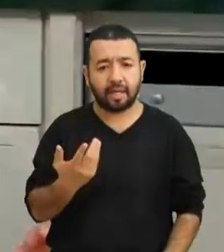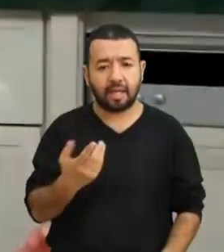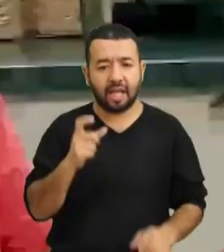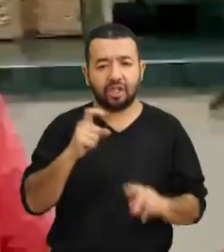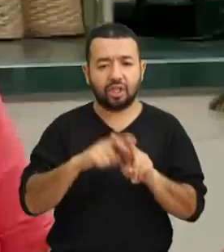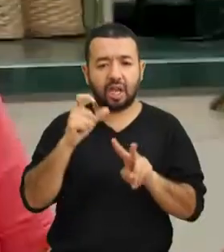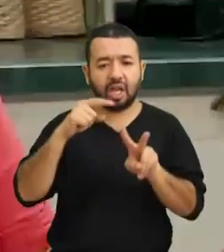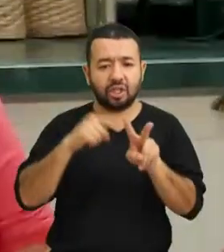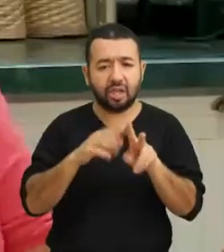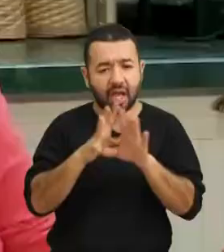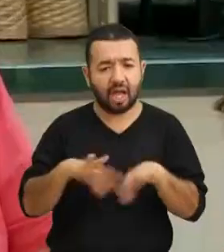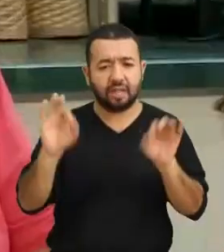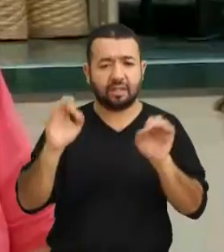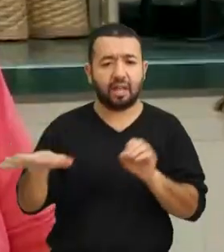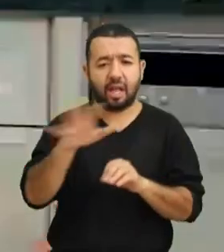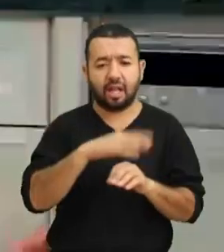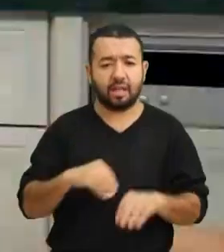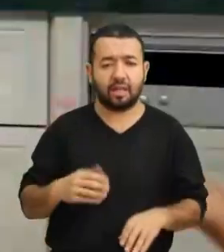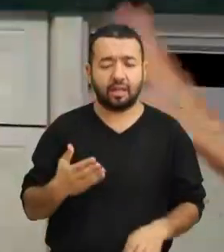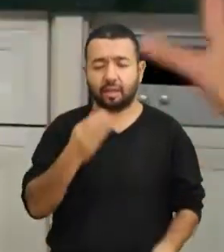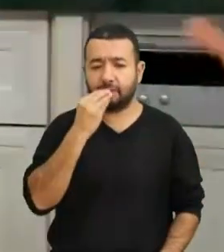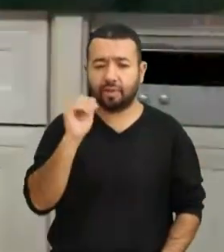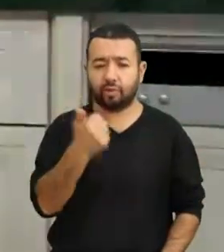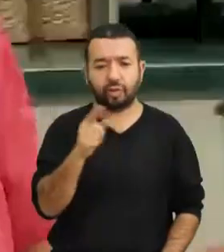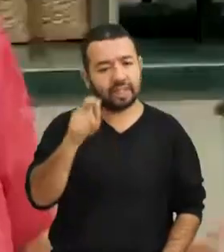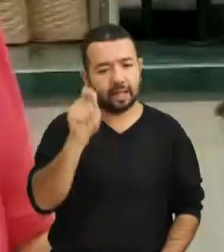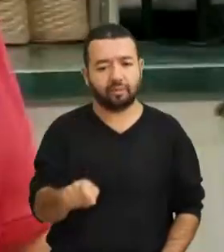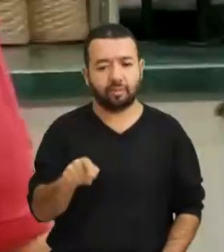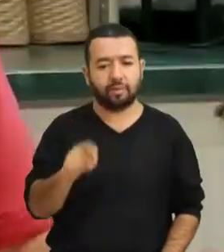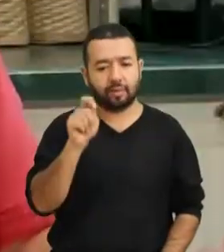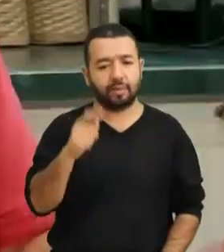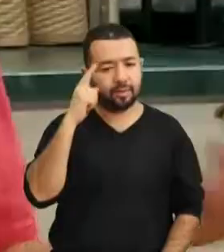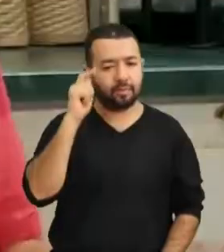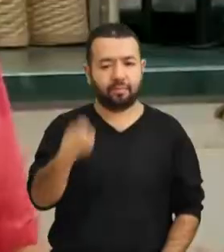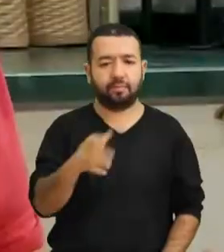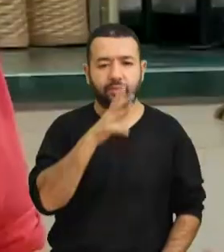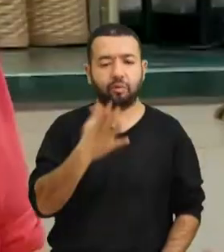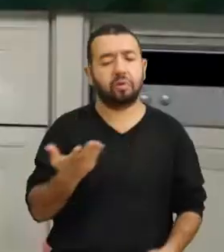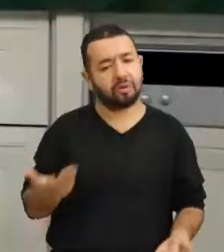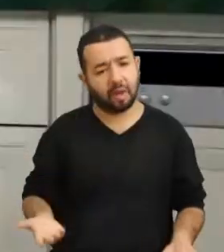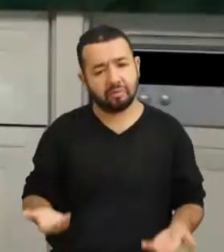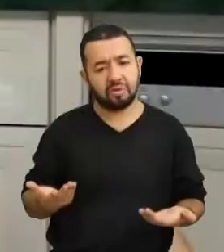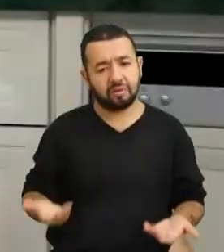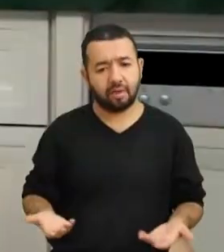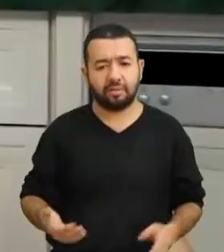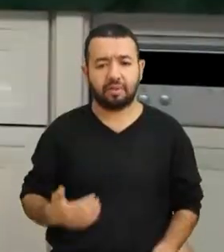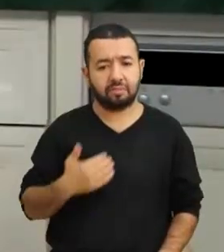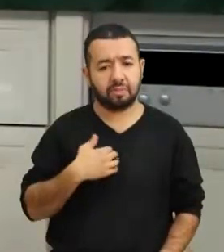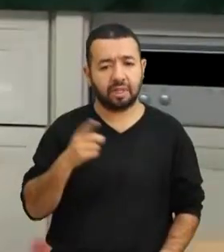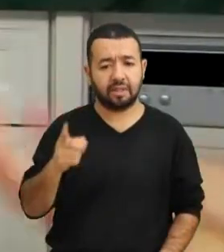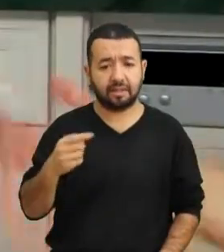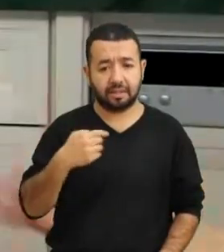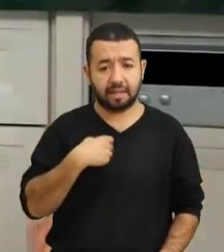cacık. Allah yine de yanında yap. Sen yapan bunu. Tabii canım yani. Tabii ki ya. Yani sen